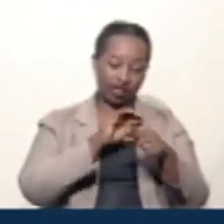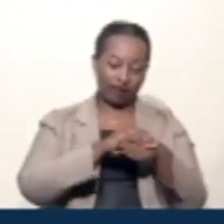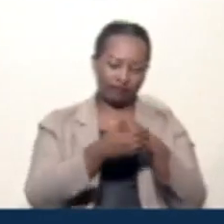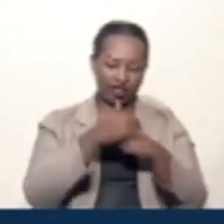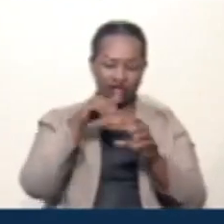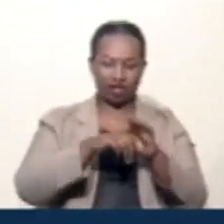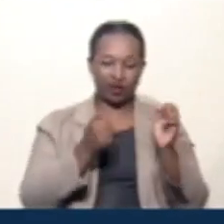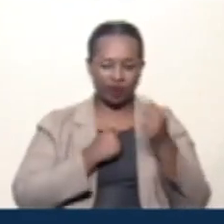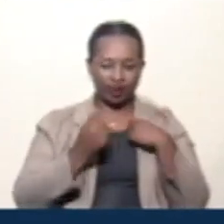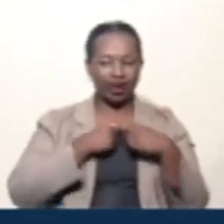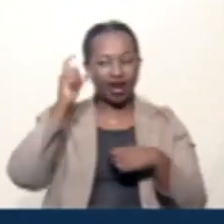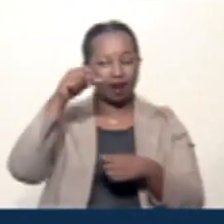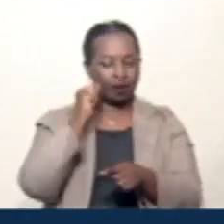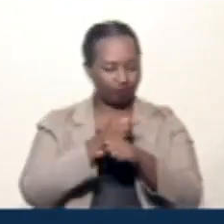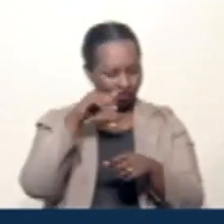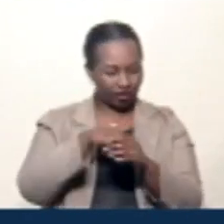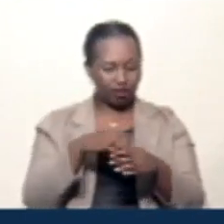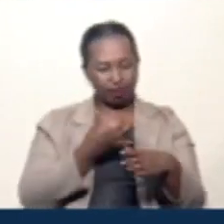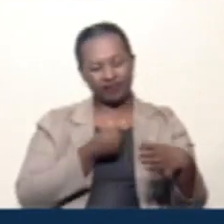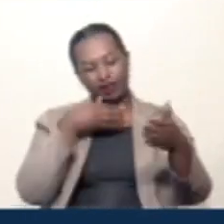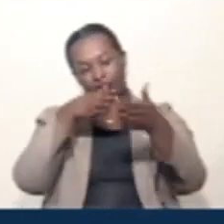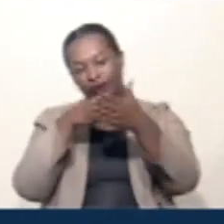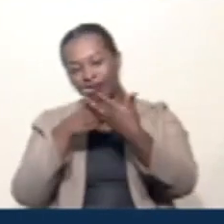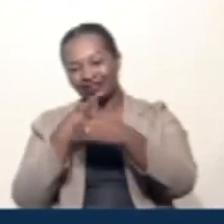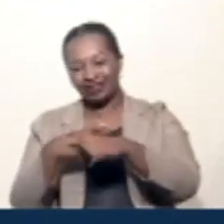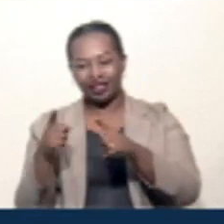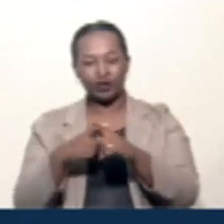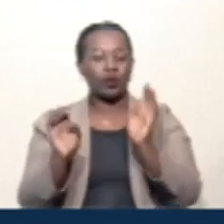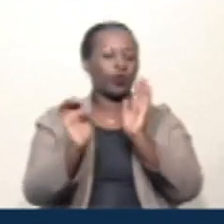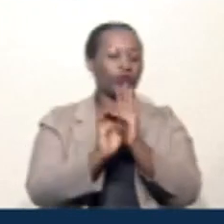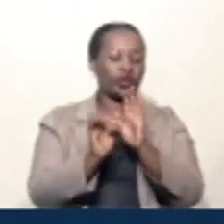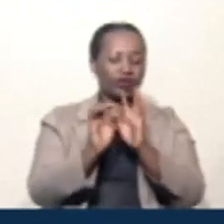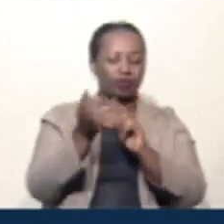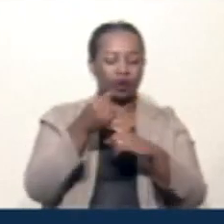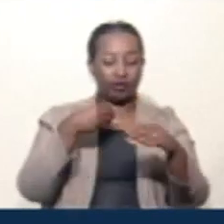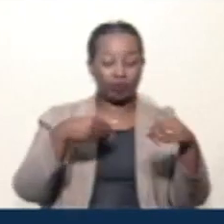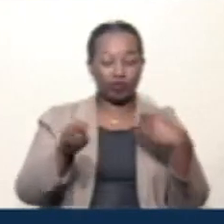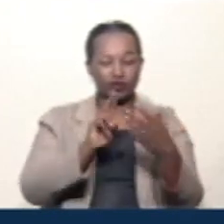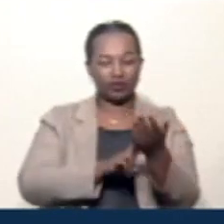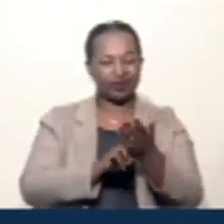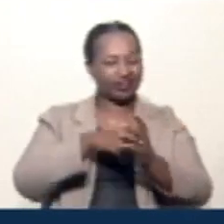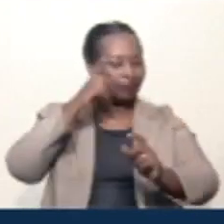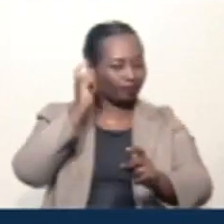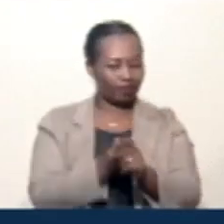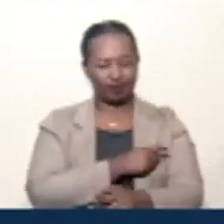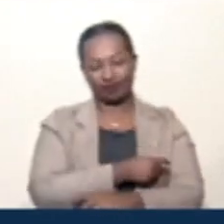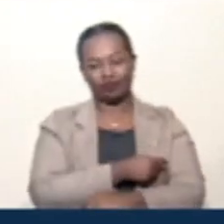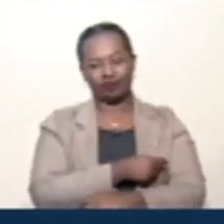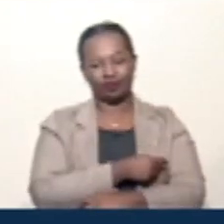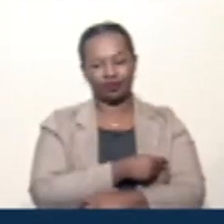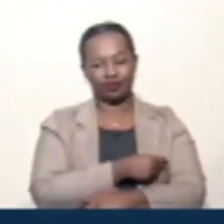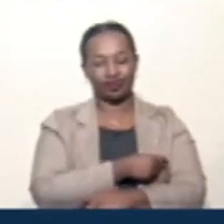Rwanda, abazikoramo bafite imbogamizi zitandukanye zirimo no kubona ibikoresho bifashisha bibagoye. Inaritari